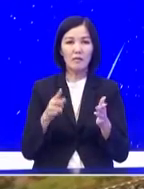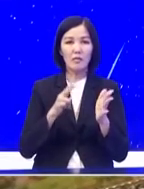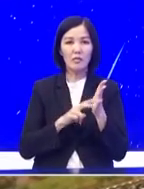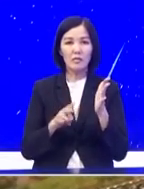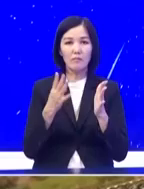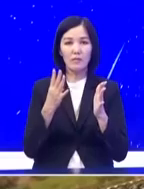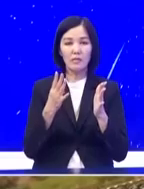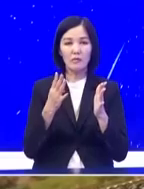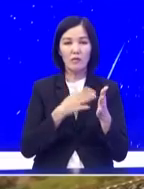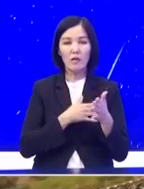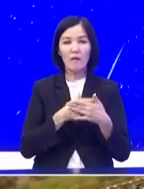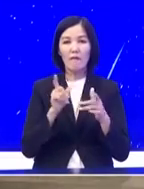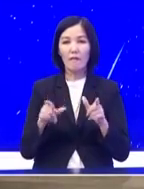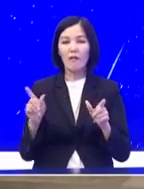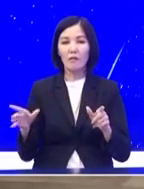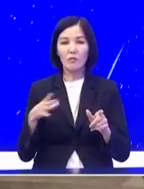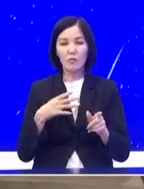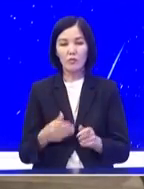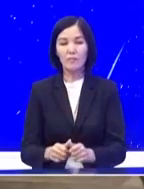зарегистрированы 2074 волонтера.